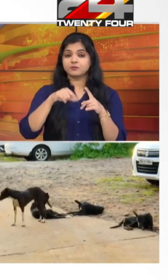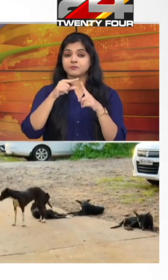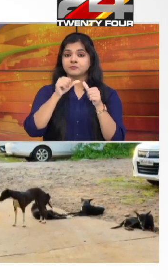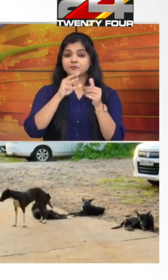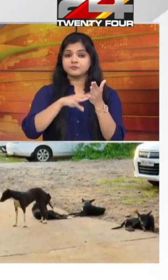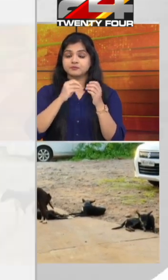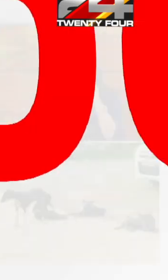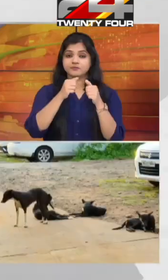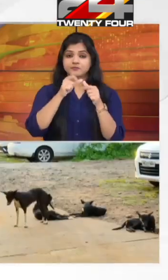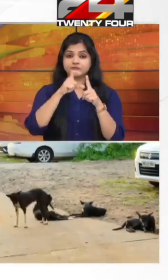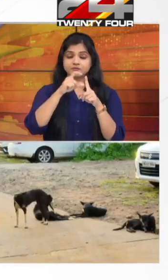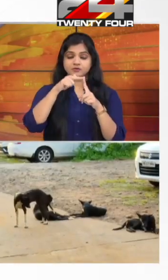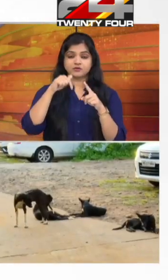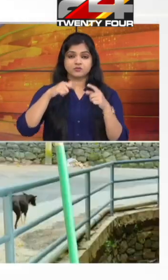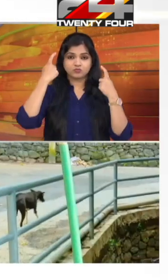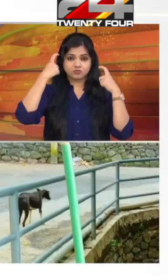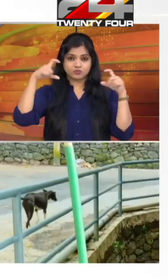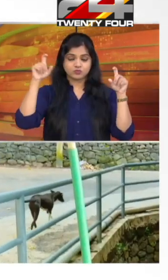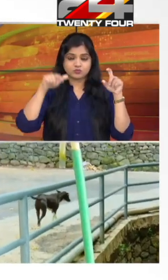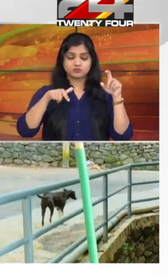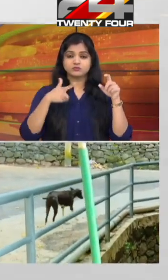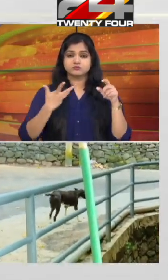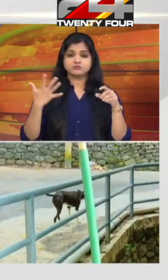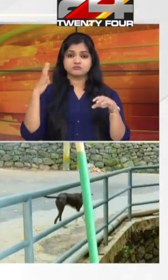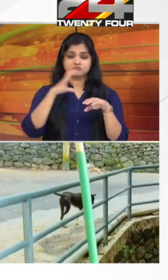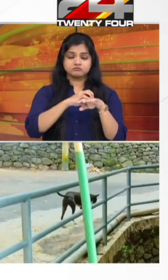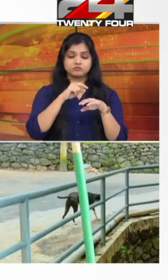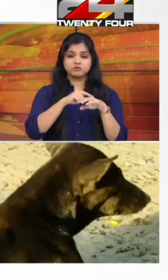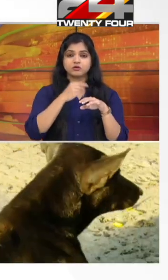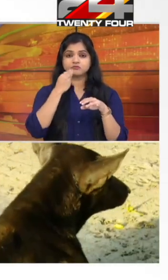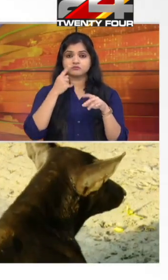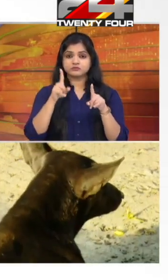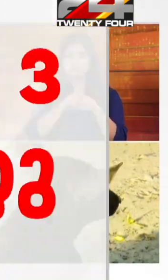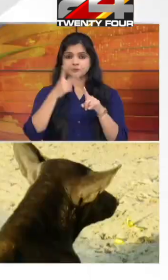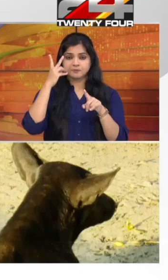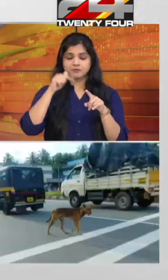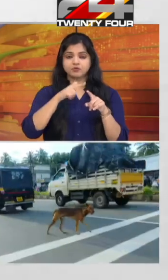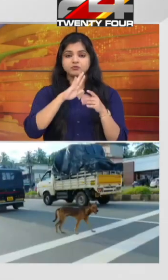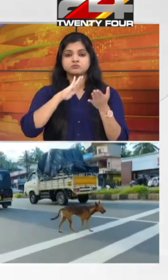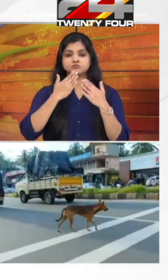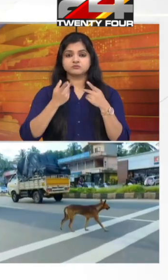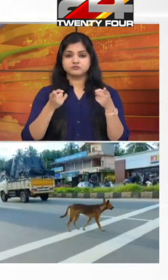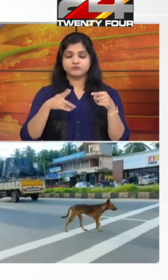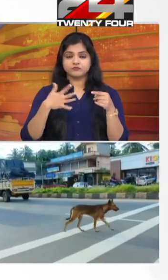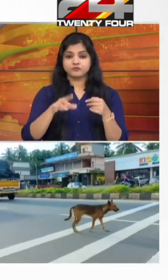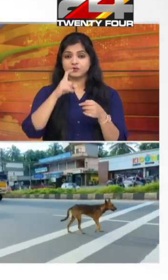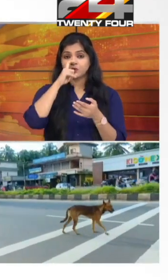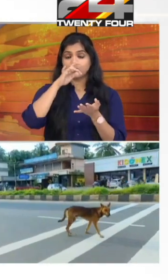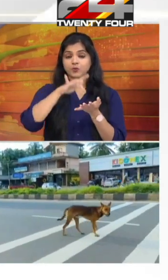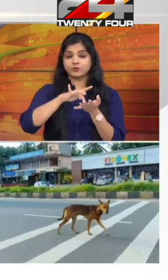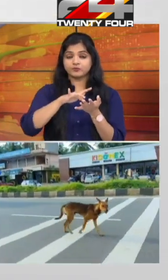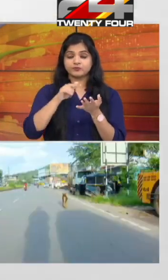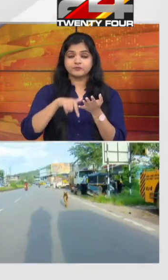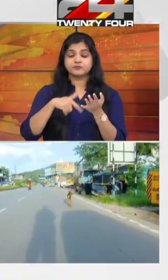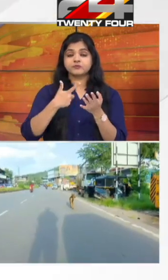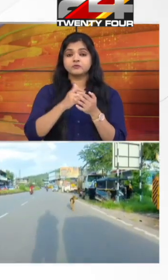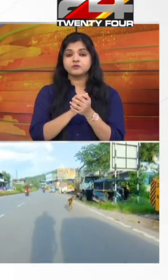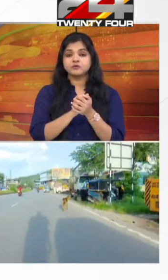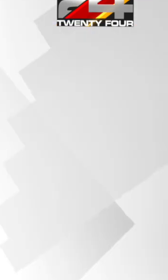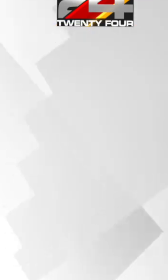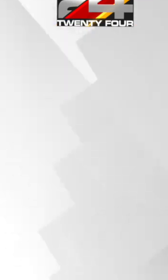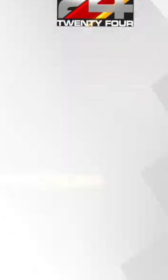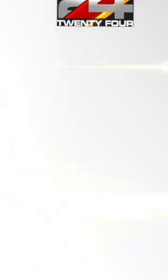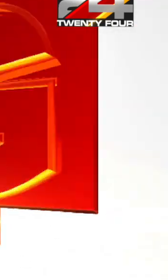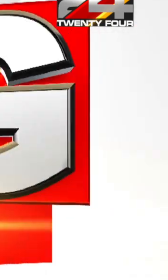പോത്തിന് പേവിഷബാധ ഉണ്ടാവുകയും പോത്ത് ചത്തുപോയ ഒരു സാഹചര്യം കൂടി ഉണ്ടായത്. കോട്ടയം ജില്ലയിൽ നേരത്തെ പടിഞ്ഞാറൻ മേഖല, പ്രത്യേകിച്ച്